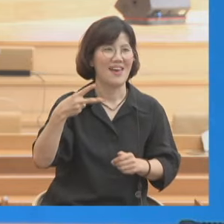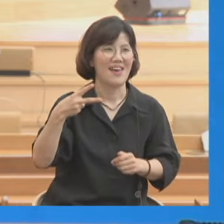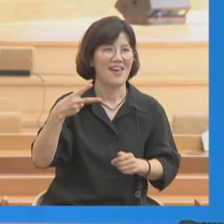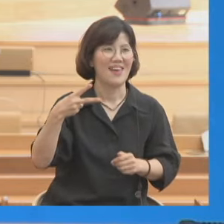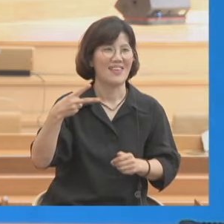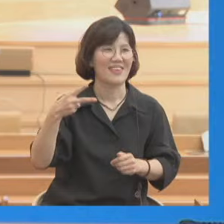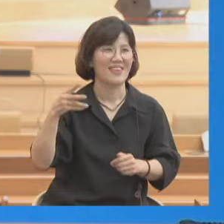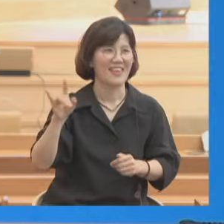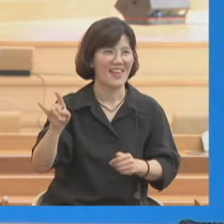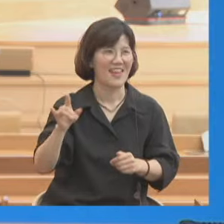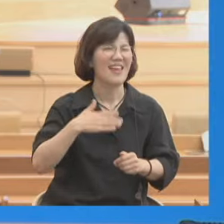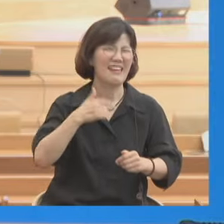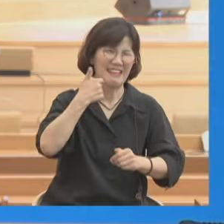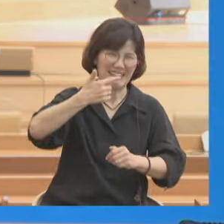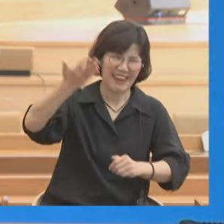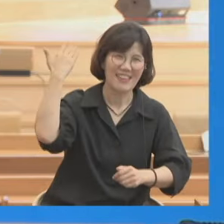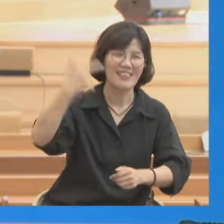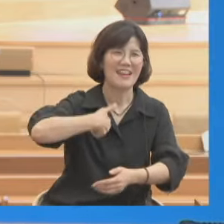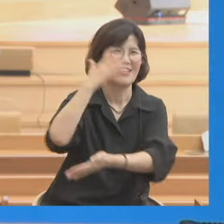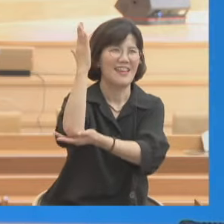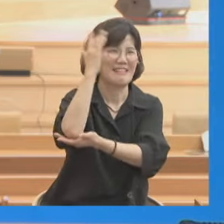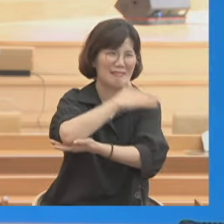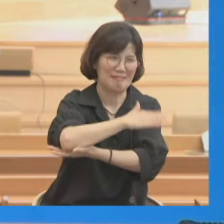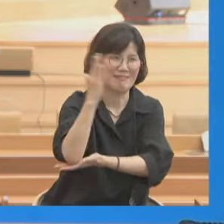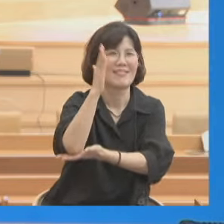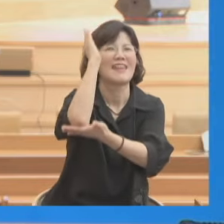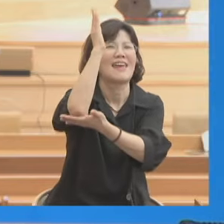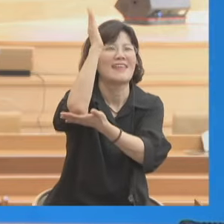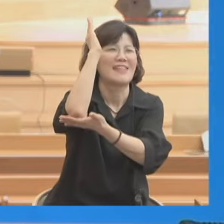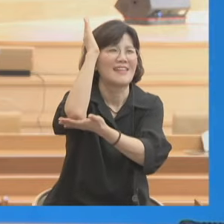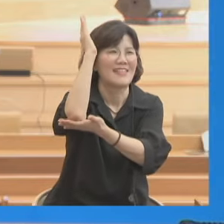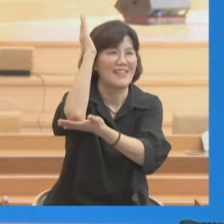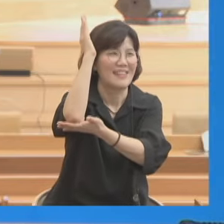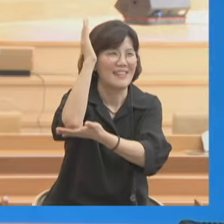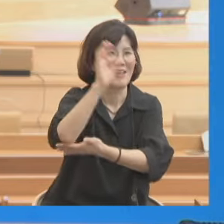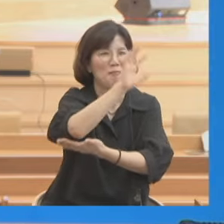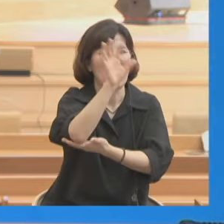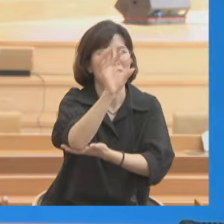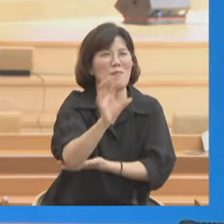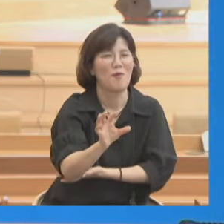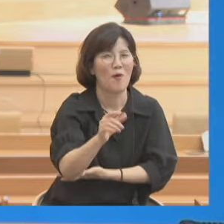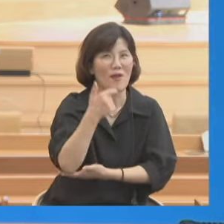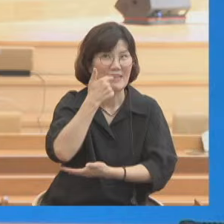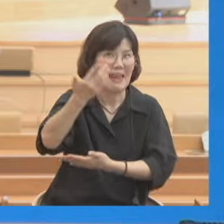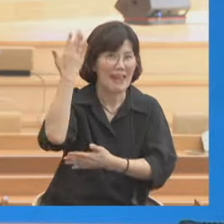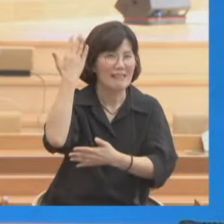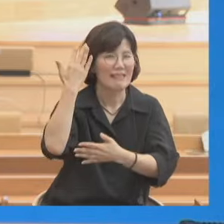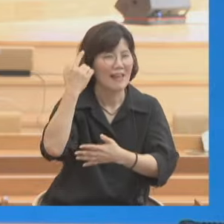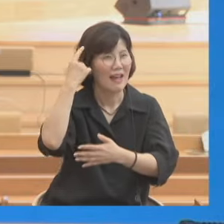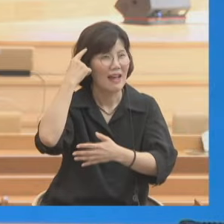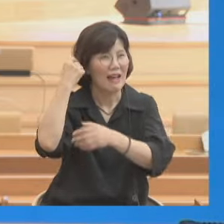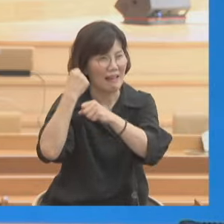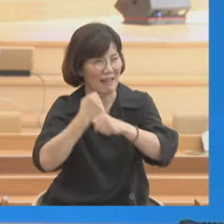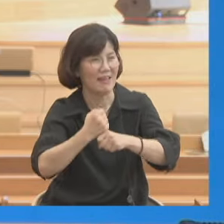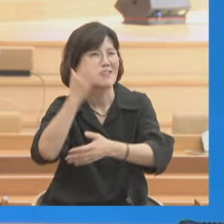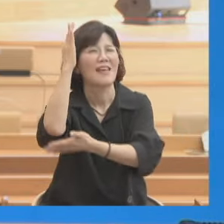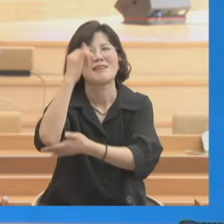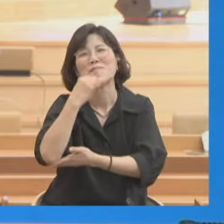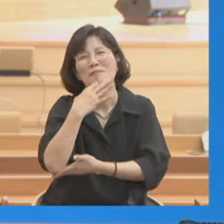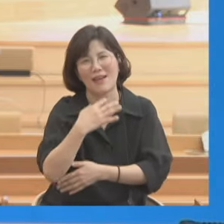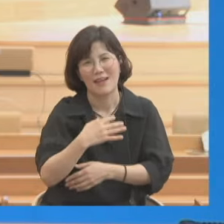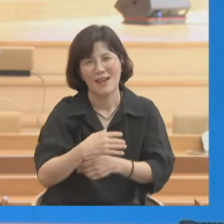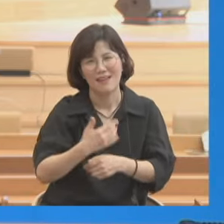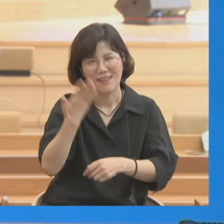말이야. 라떼는 말이야. 그러면서 과거의 것에 집착을 한다고 칩시다. 그게 무슨 성취든